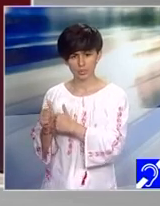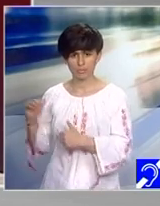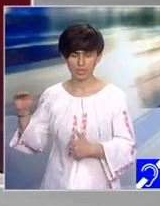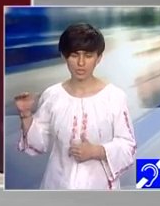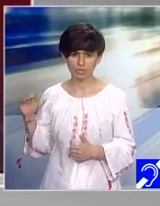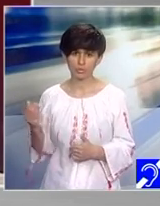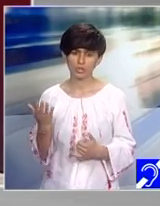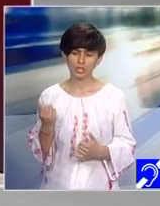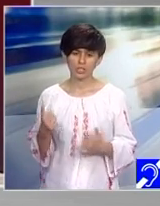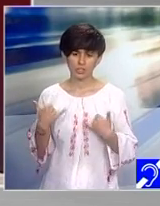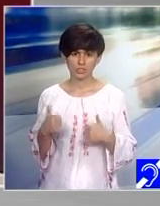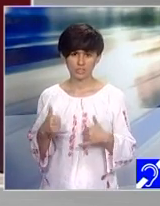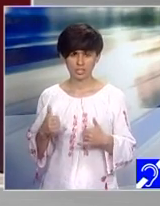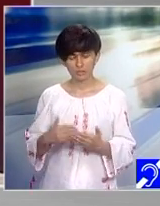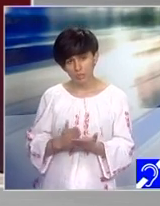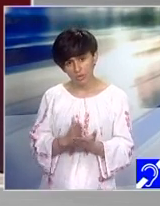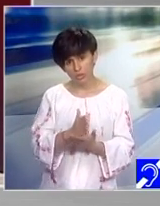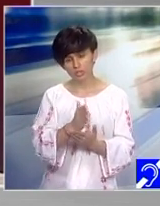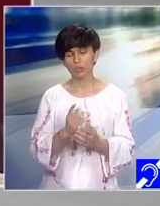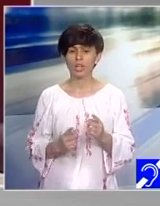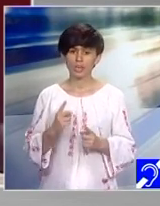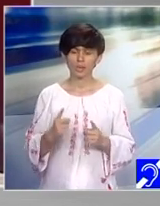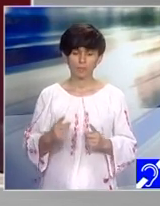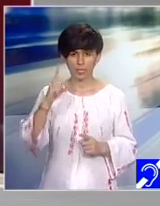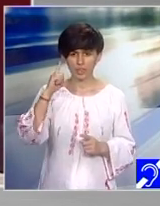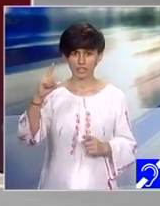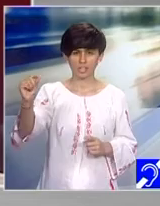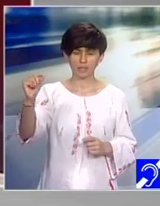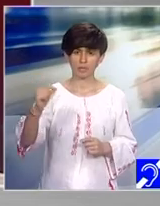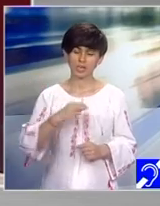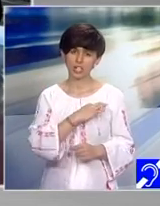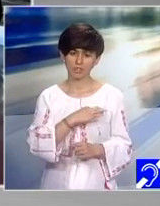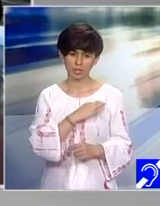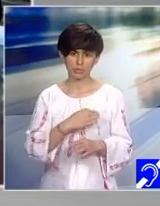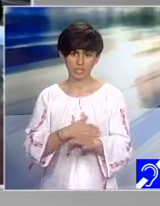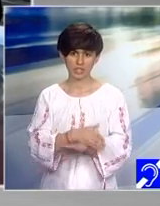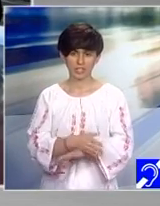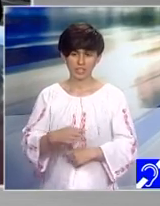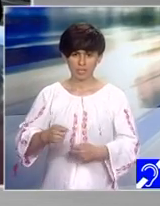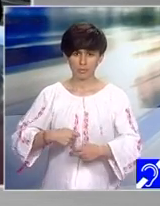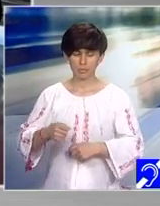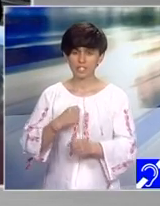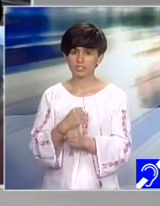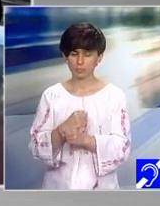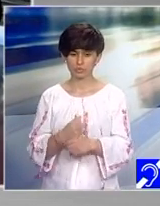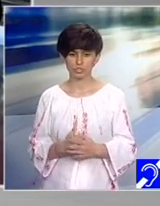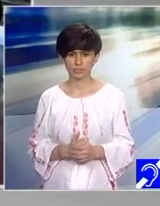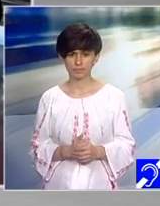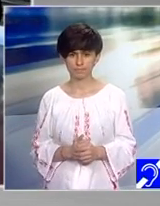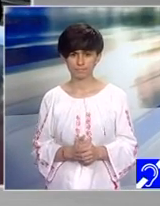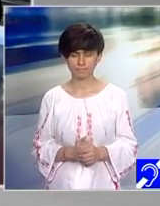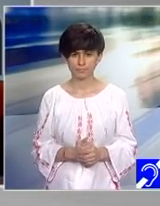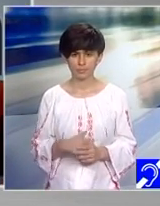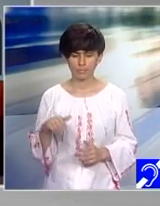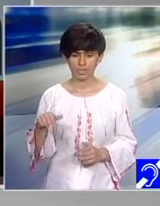cu el? Așa. Merge la facultate, intră pe piața muncii, da? Tocmai difuzase știrea. Zicem, asta e un terminal. E un